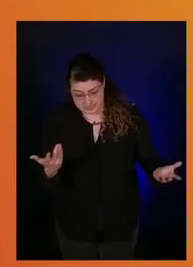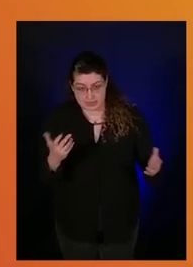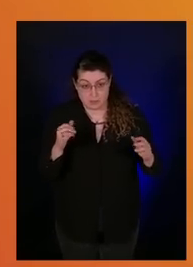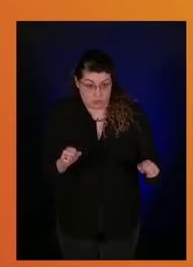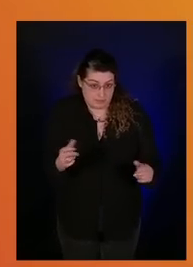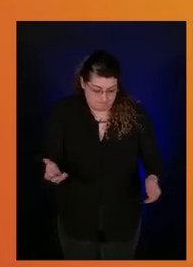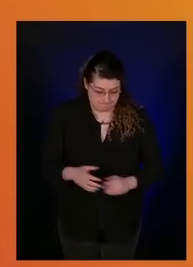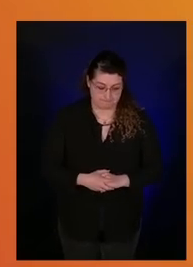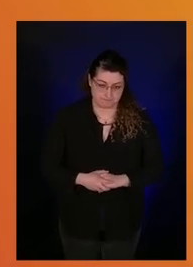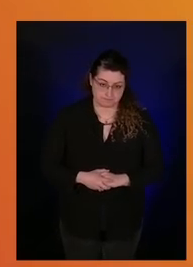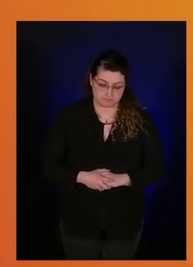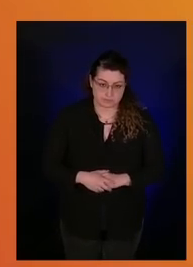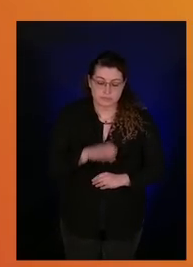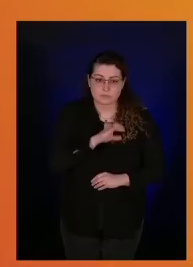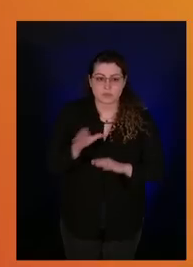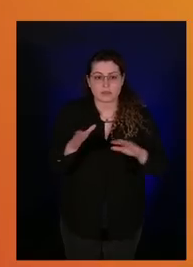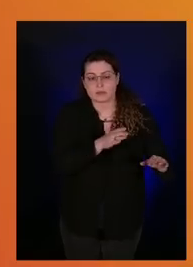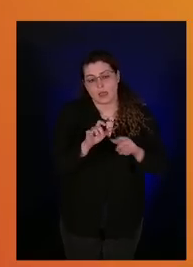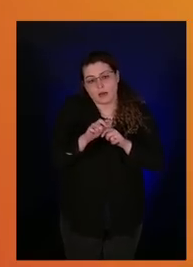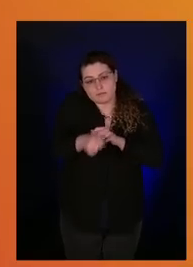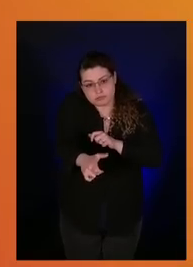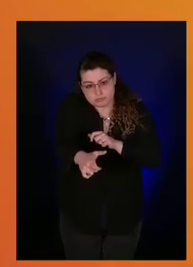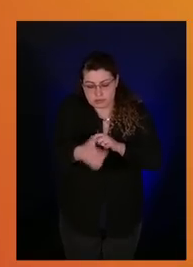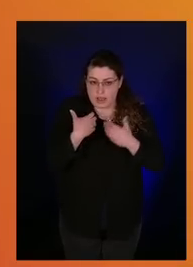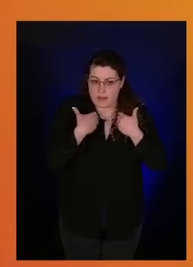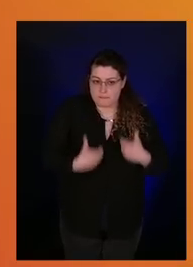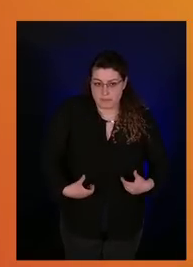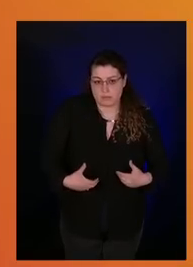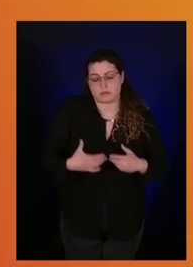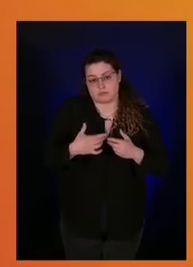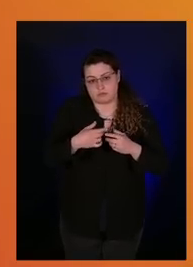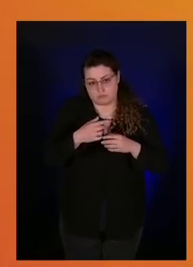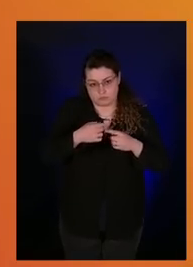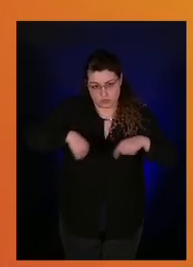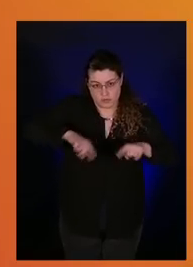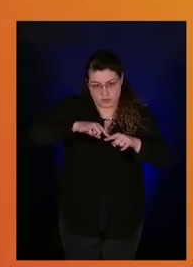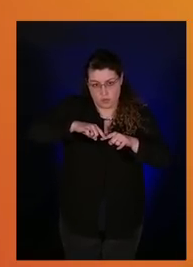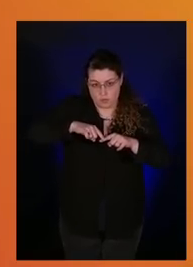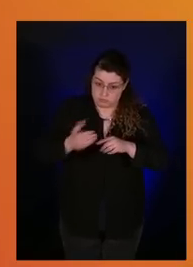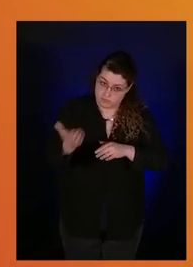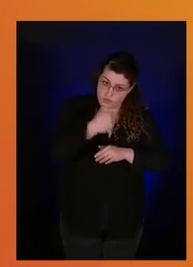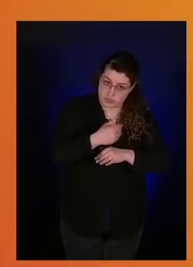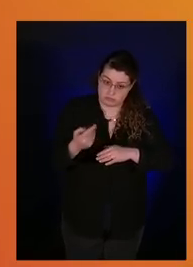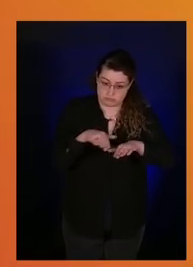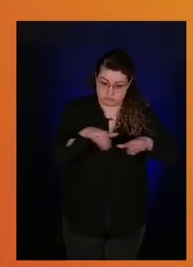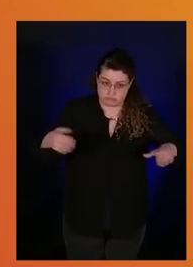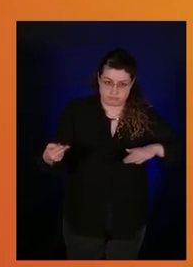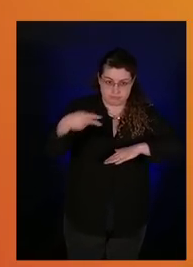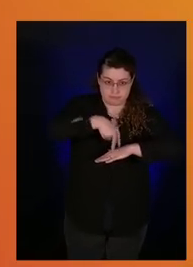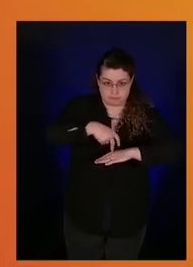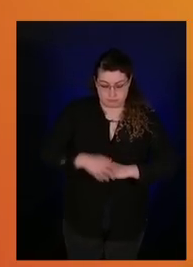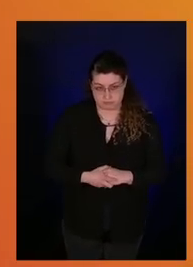enchaîner. Pour ne pas perdre plus de temps, on va inviter les membres de la commission du rapport d'activité à monter sur scène.